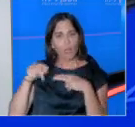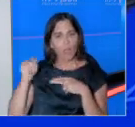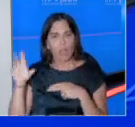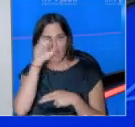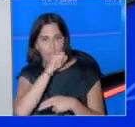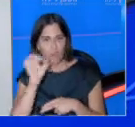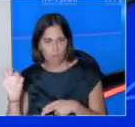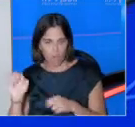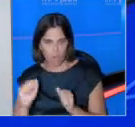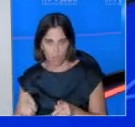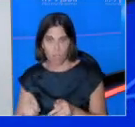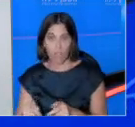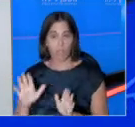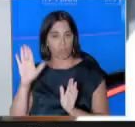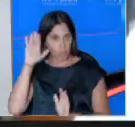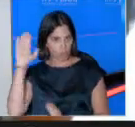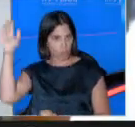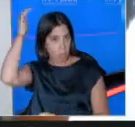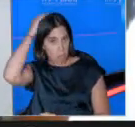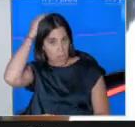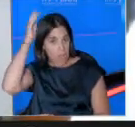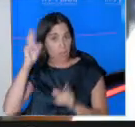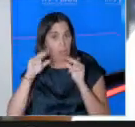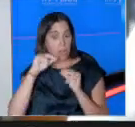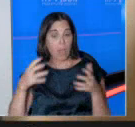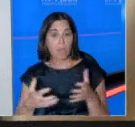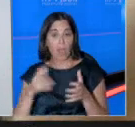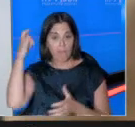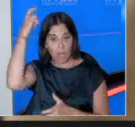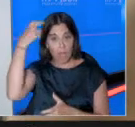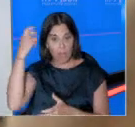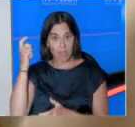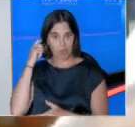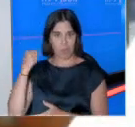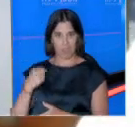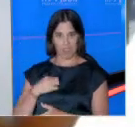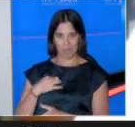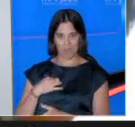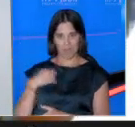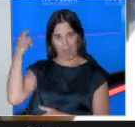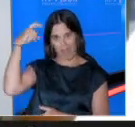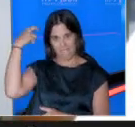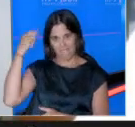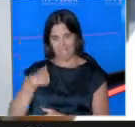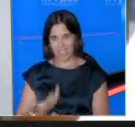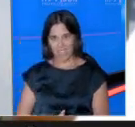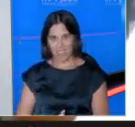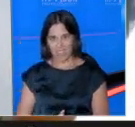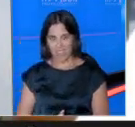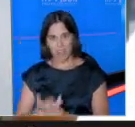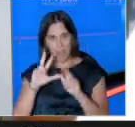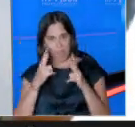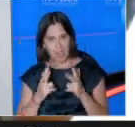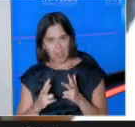לתפיסה שלך. בנט כאילו מדבר עם החברה הערבית, אם אני כאילו באוזניים של הערבי,